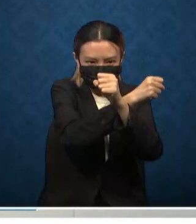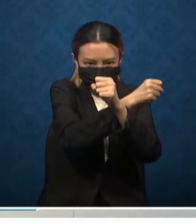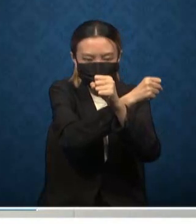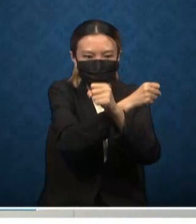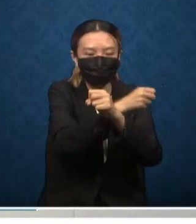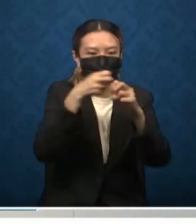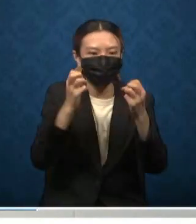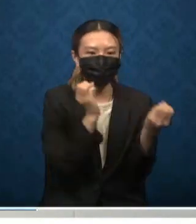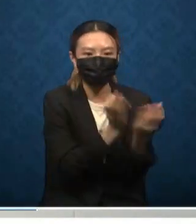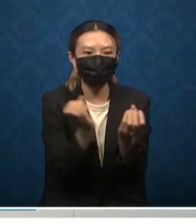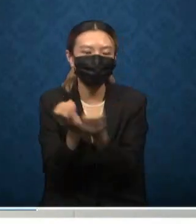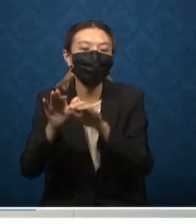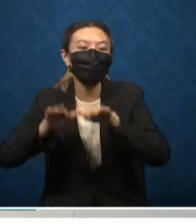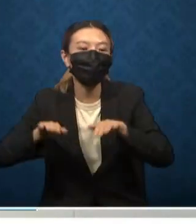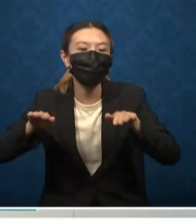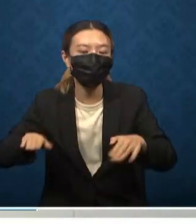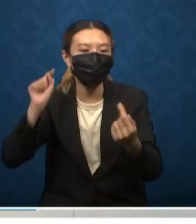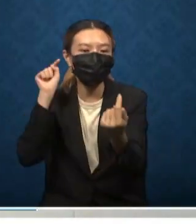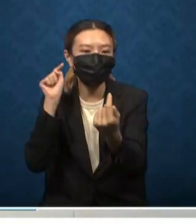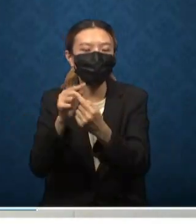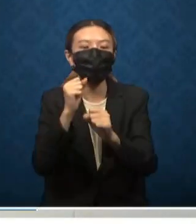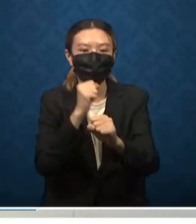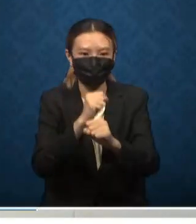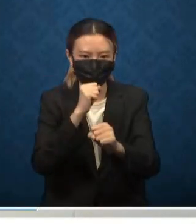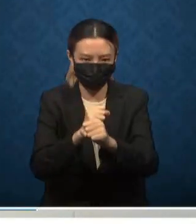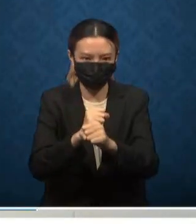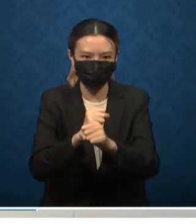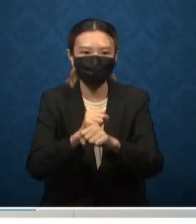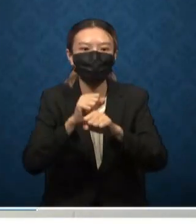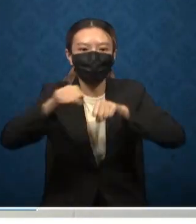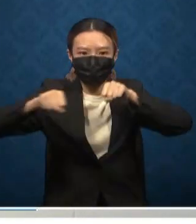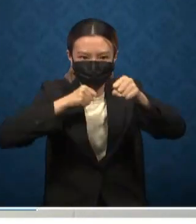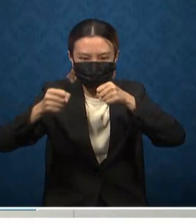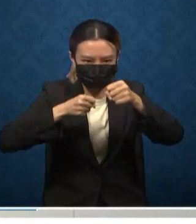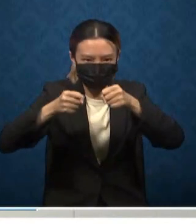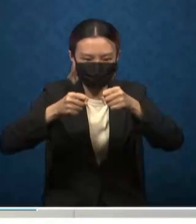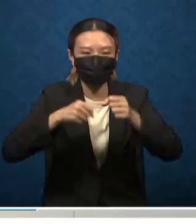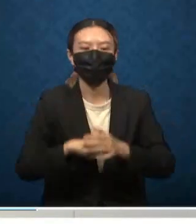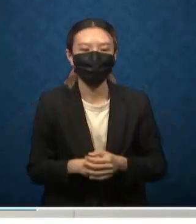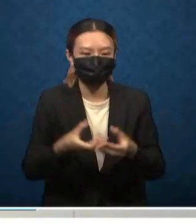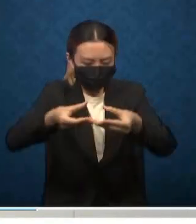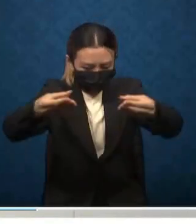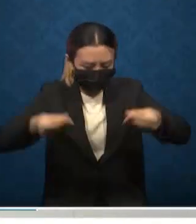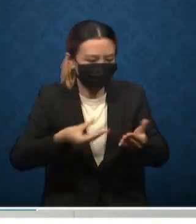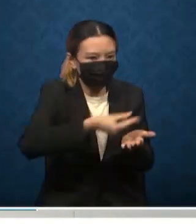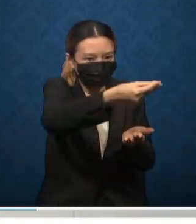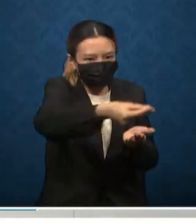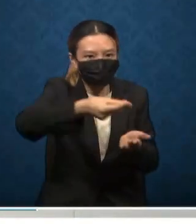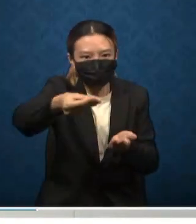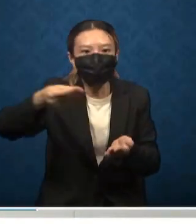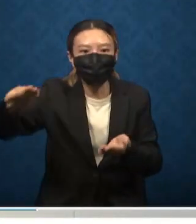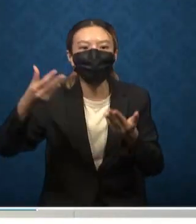อันตรายต่อเด็กในการทำงานก็นี่มวยเด็กที่ได้แจกจ่ายที่ประชุมแล้วอ่ะ